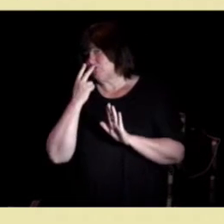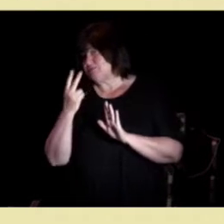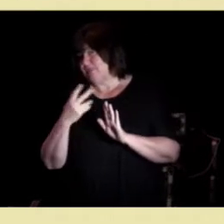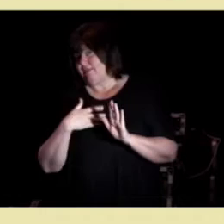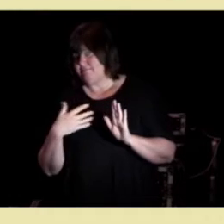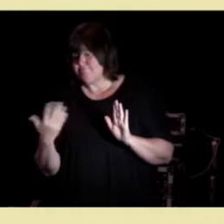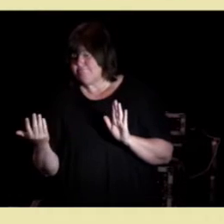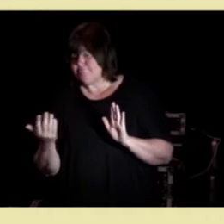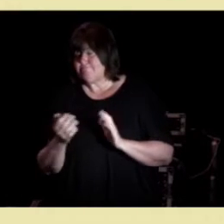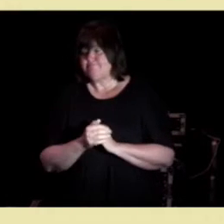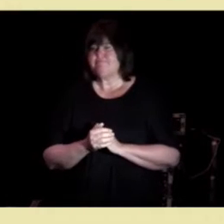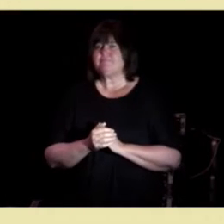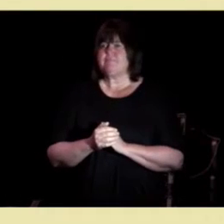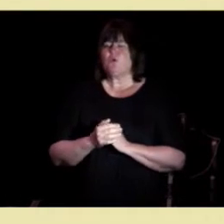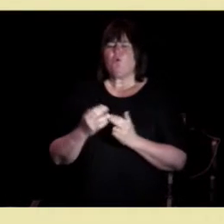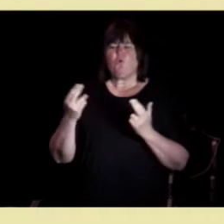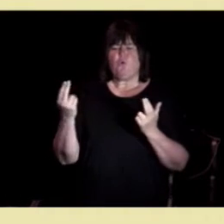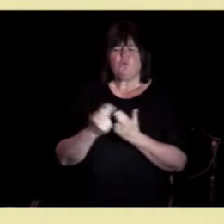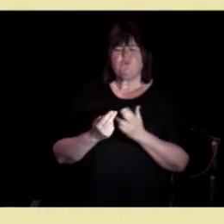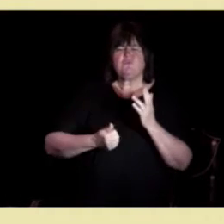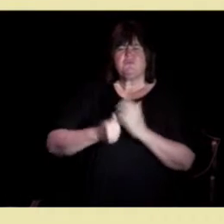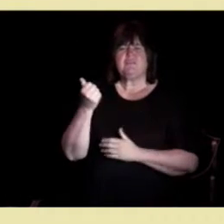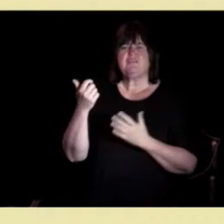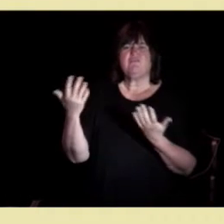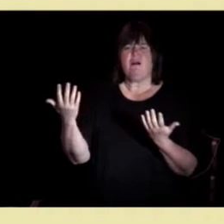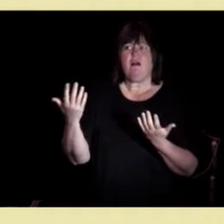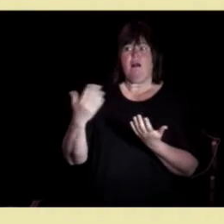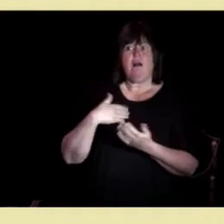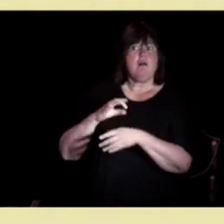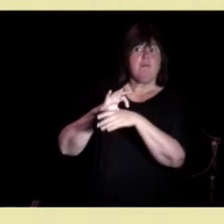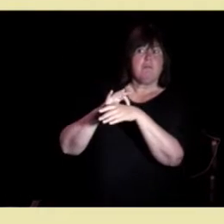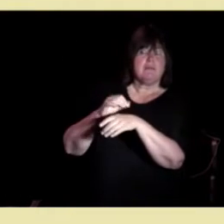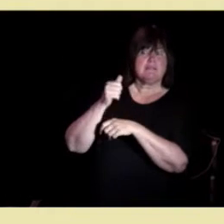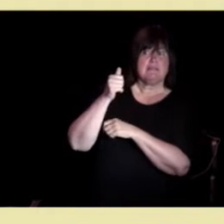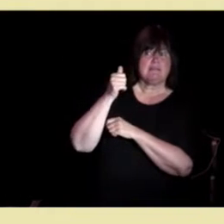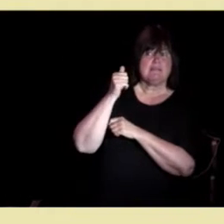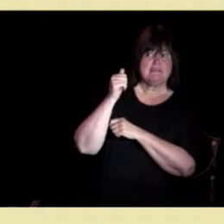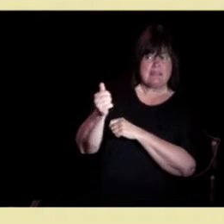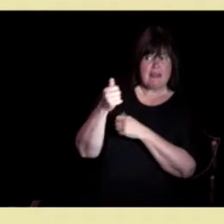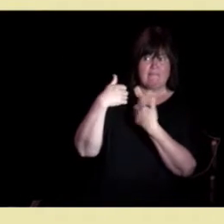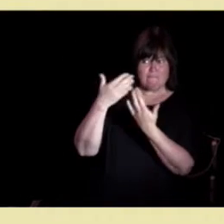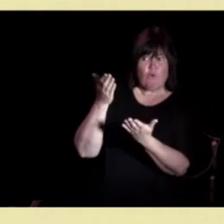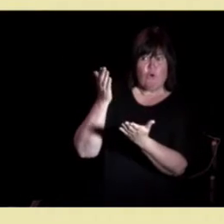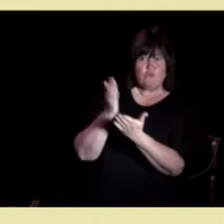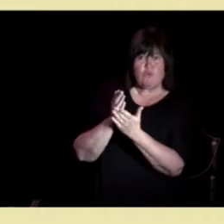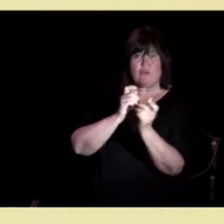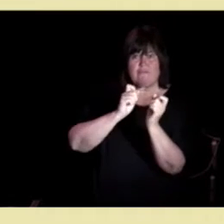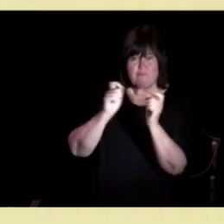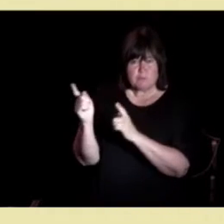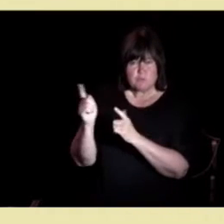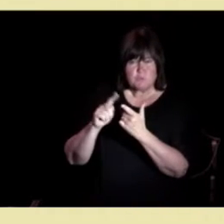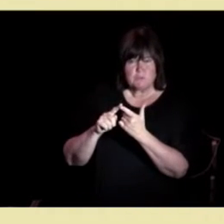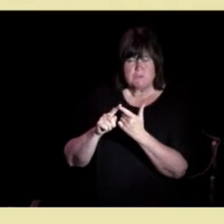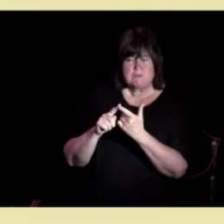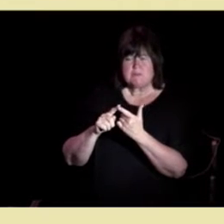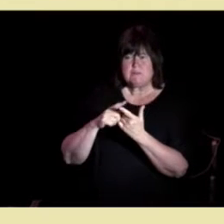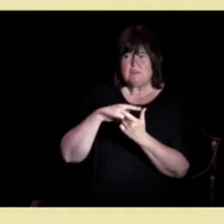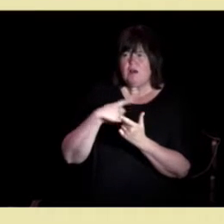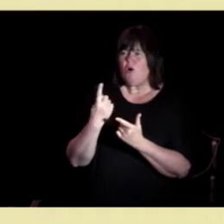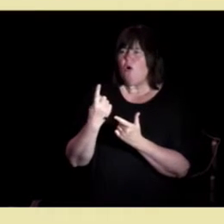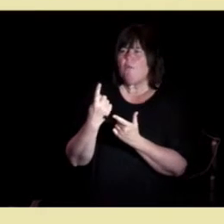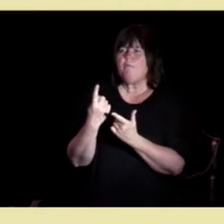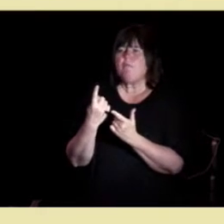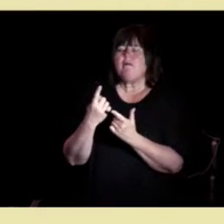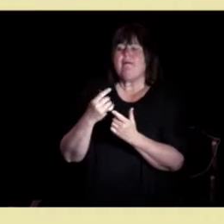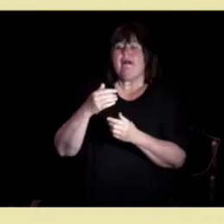Og ikke minst er det viktig at pasientene selv gis nødvendig informasjon om utfall og om